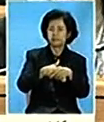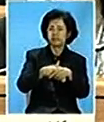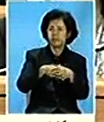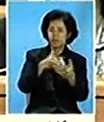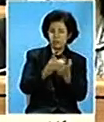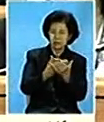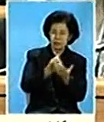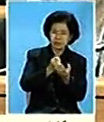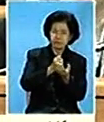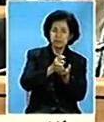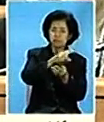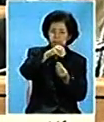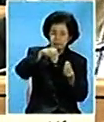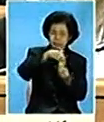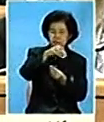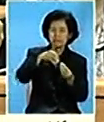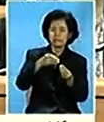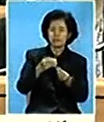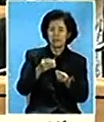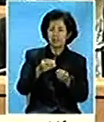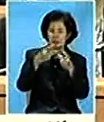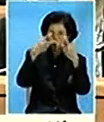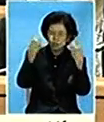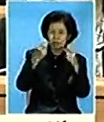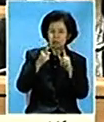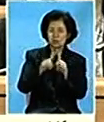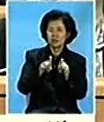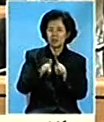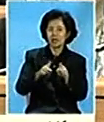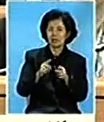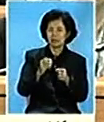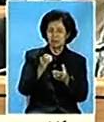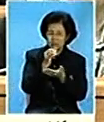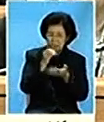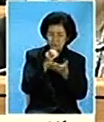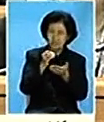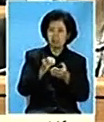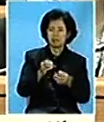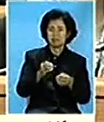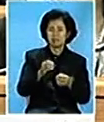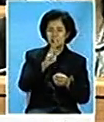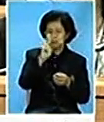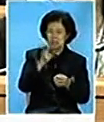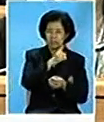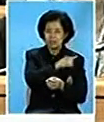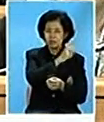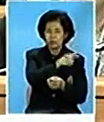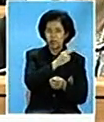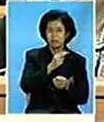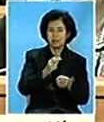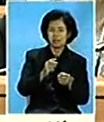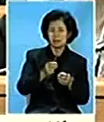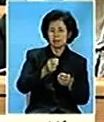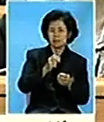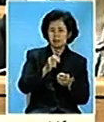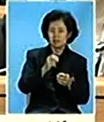กิจเรื่องปราบปรามจนร้ายยาเสพติดต่างๆนี่ทำได้เบ็ดเสร็จถ้าหากว่าเรารู้จักใช้กำนันผู้ใหญ่บ้านหรือ